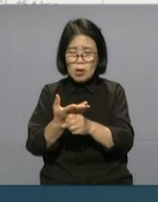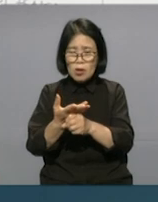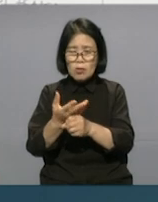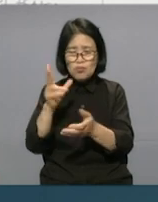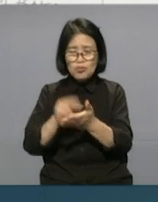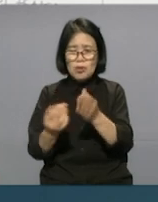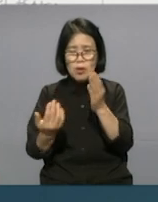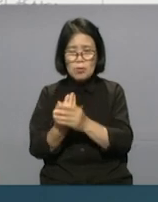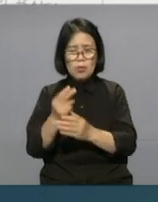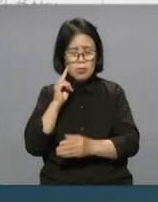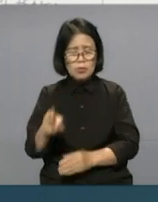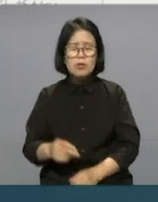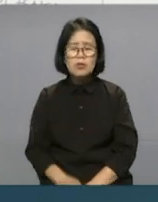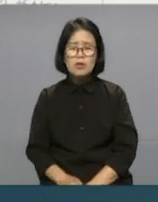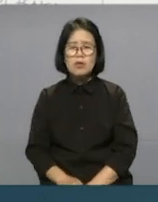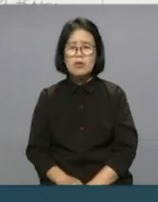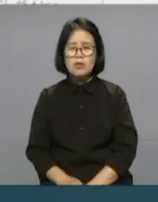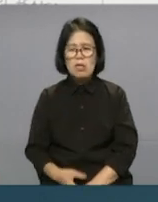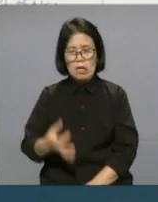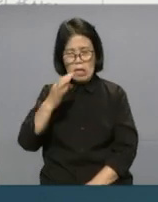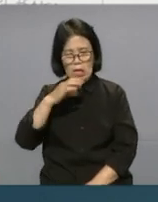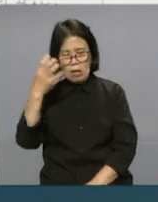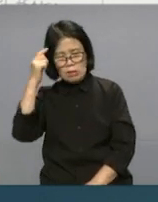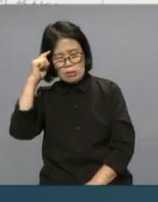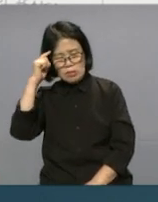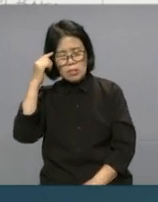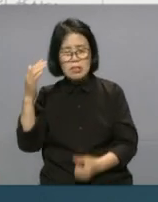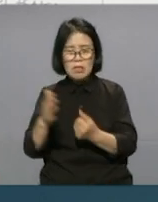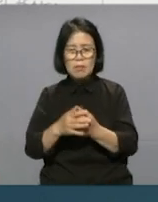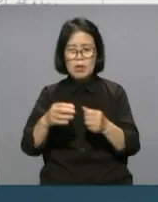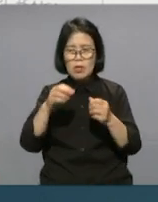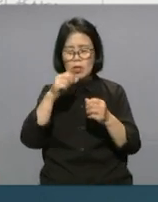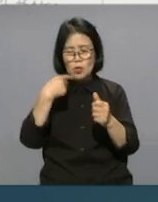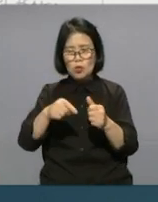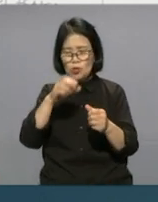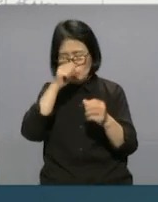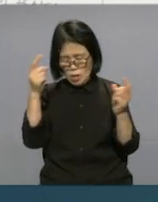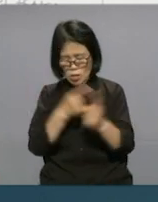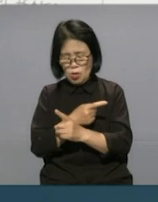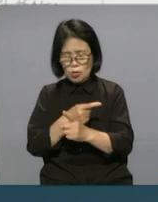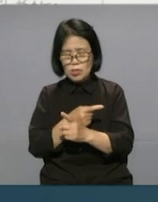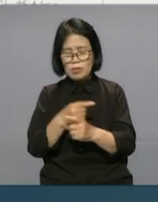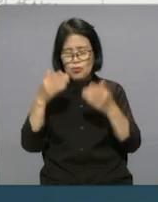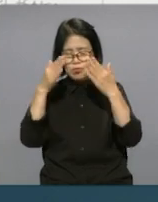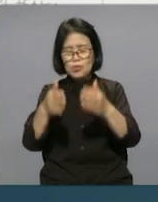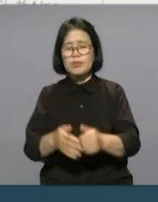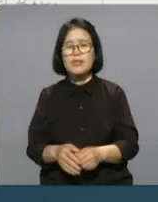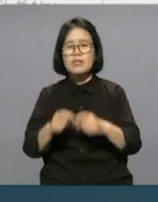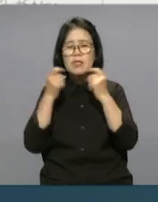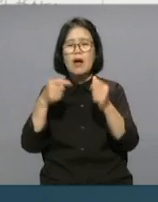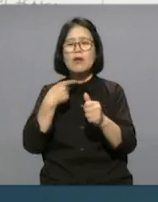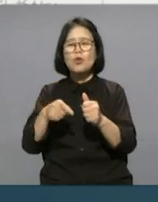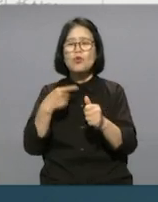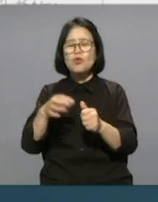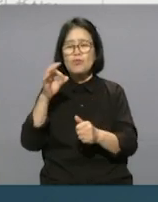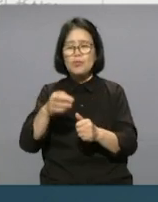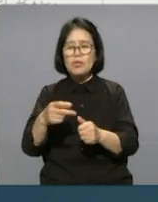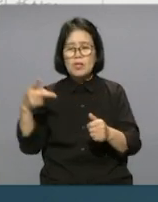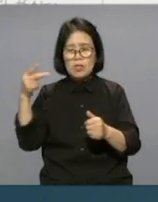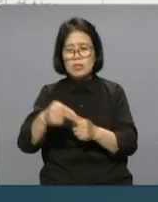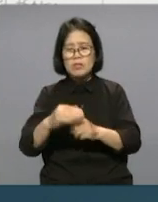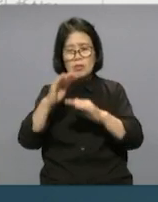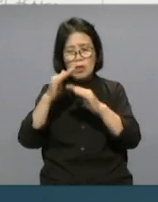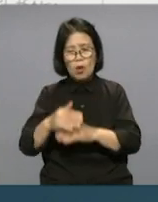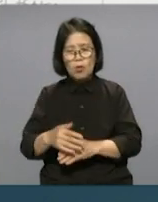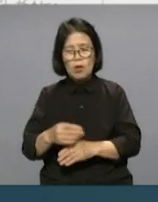심각합니다. 이권 카르텔 문제가 지적돼 더 교육 개혁 주목되는 만큼 사교육비 근절 노력이 왜곡되면 안 되는